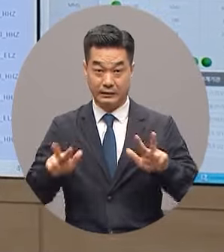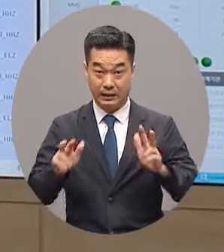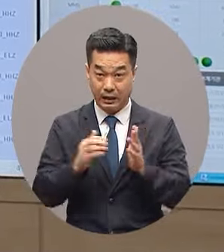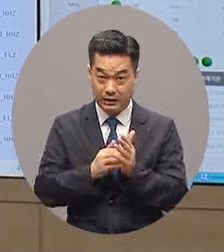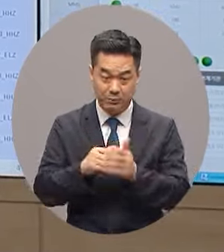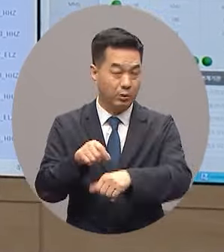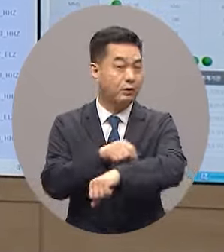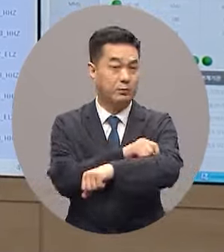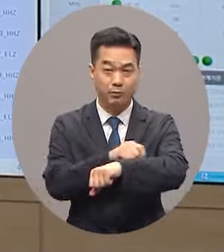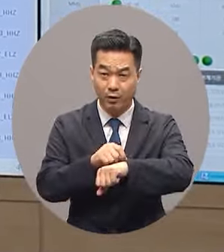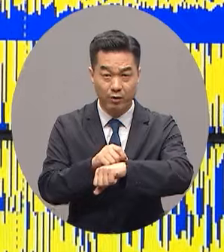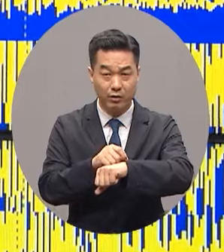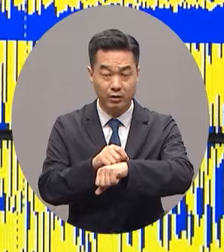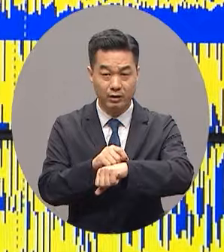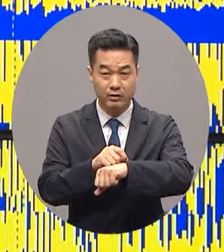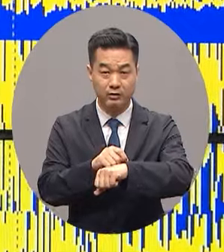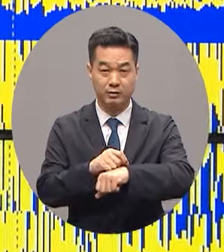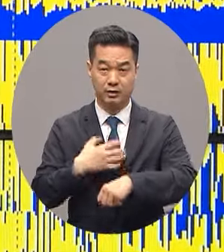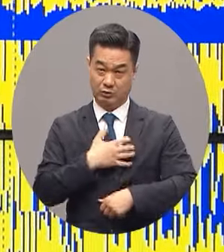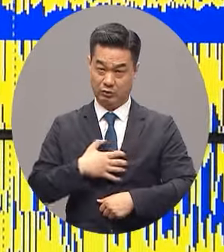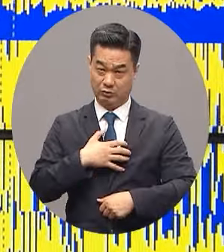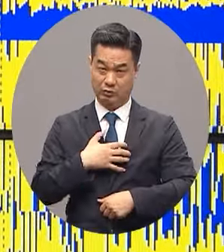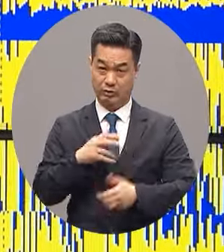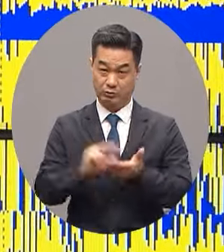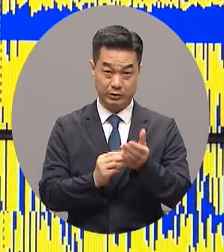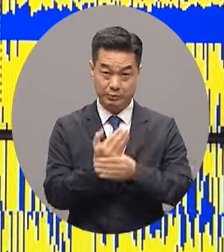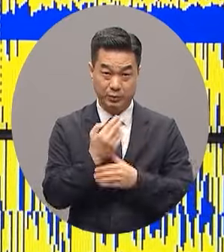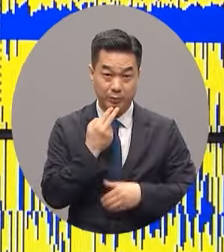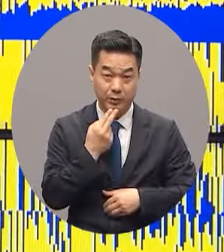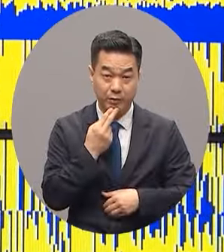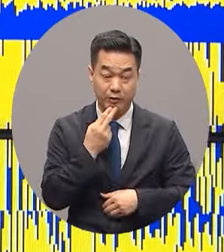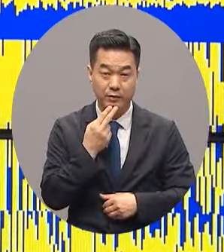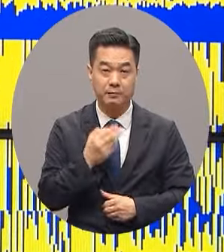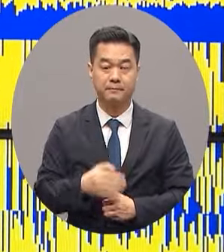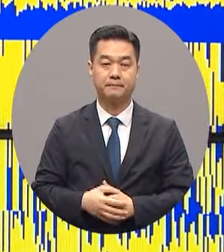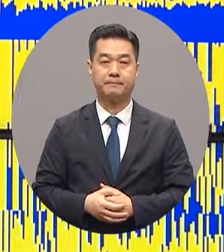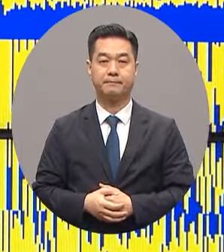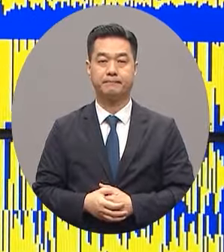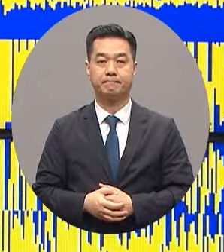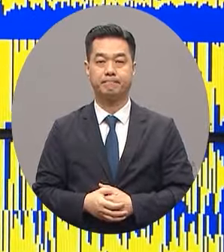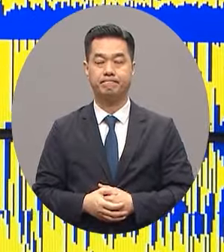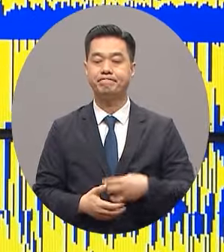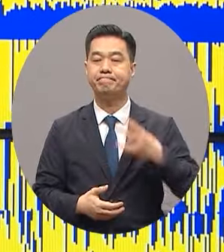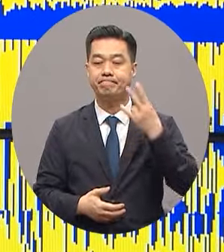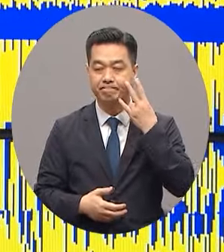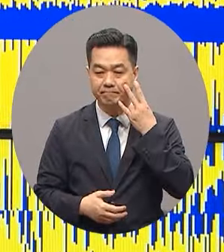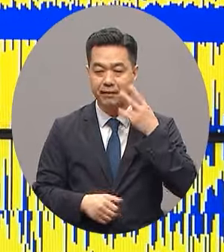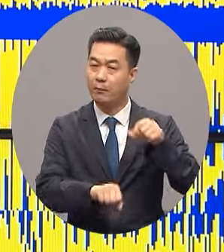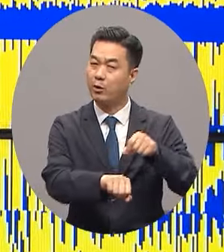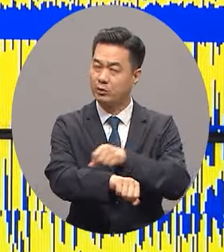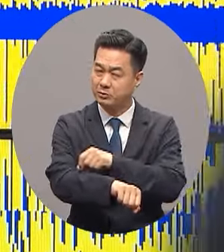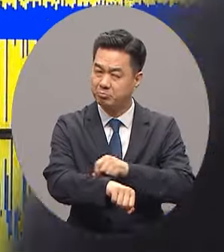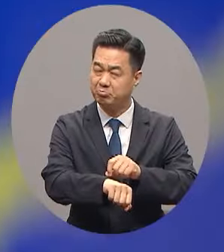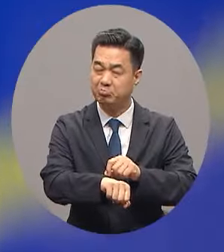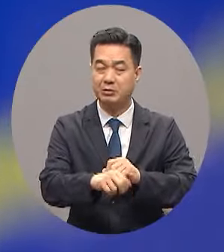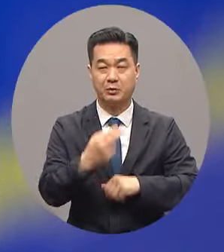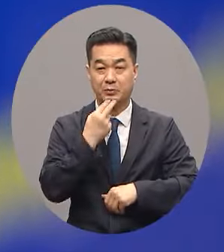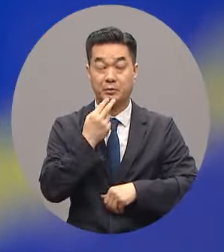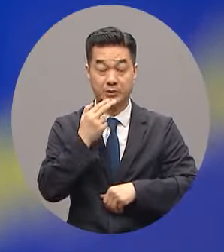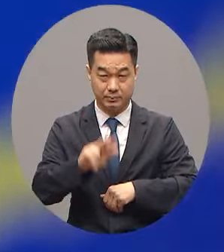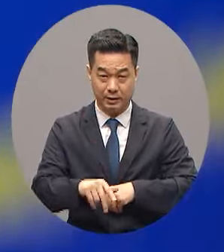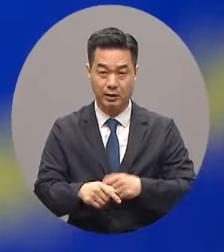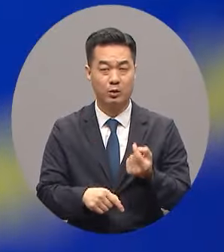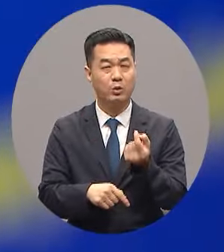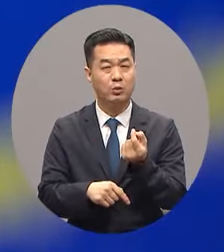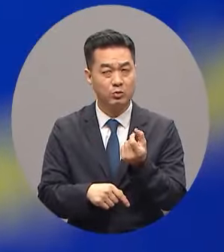지금까지는 별다른 안전의 이상은 못 느끼고 계신 건가요? 네, 특별히 그 이상은 없지만 약간